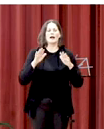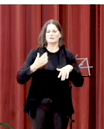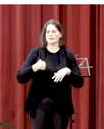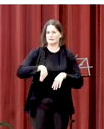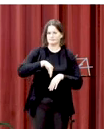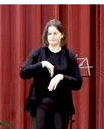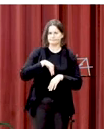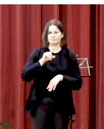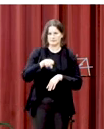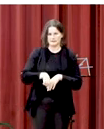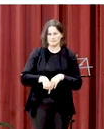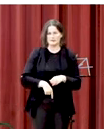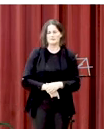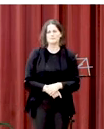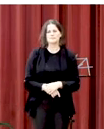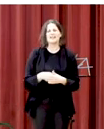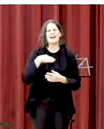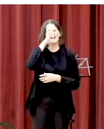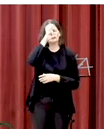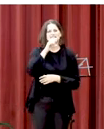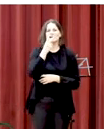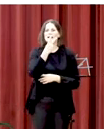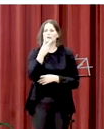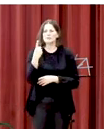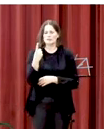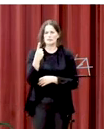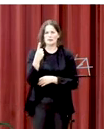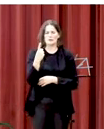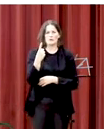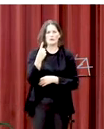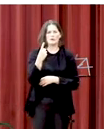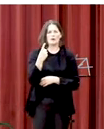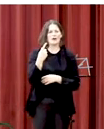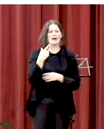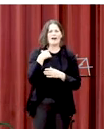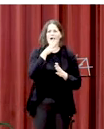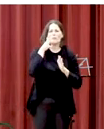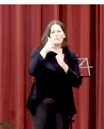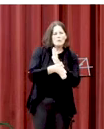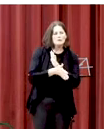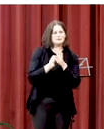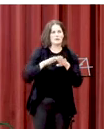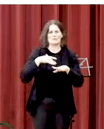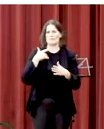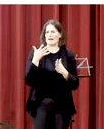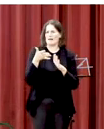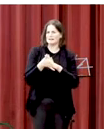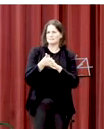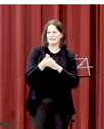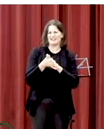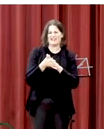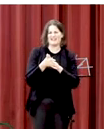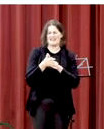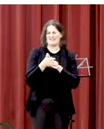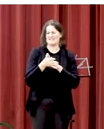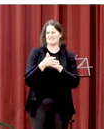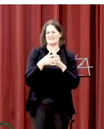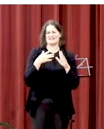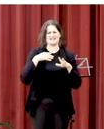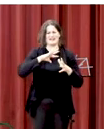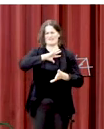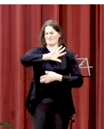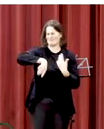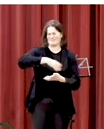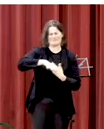vida. Al segle XXI no hi ha cap argument per justificar tanta barbàrie i tanta